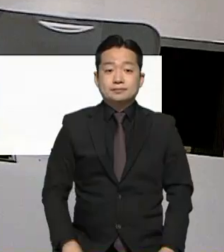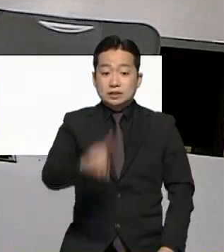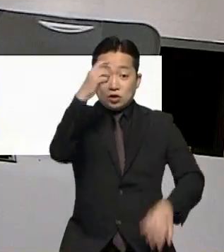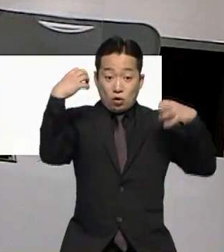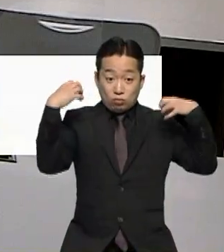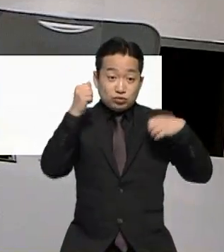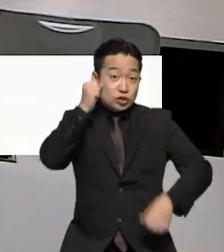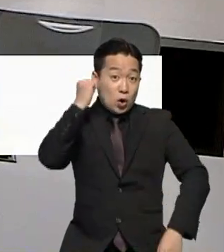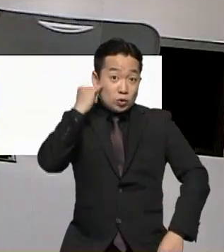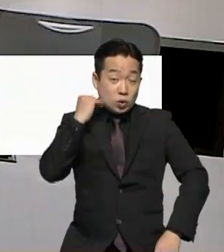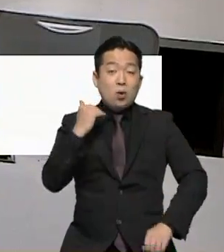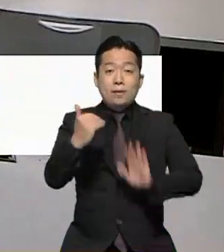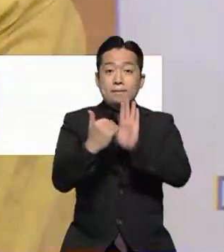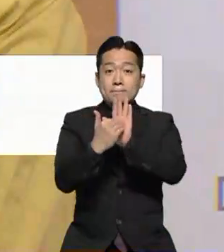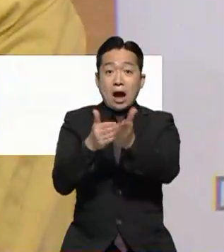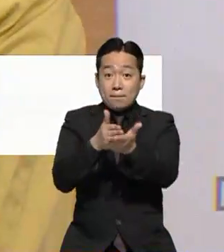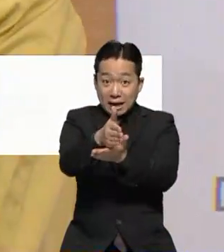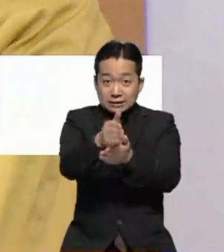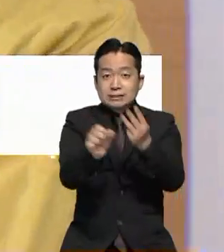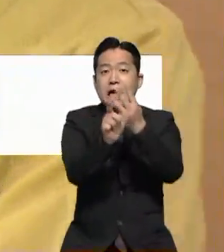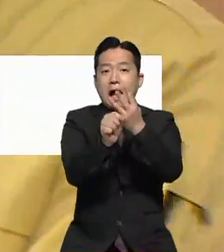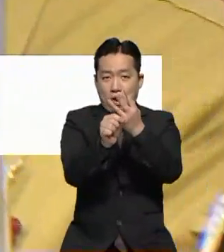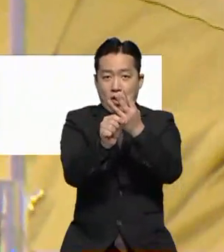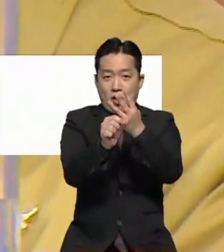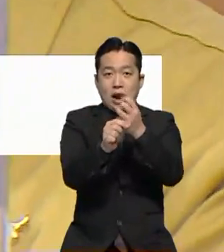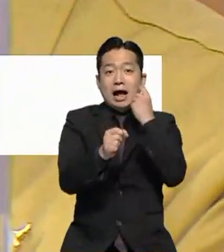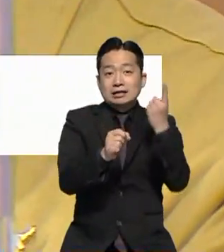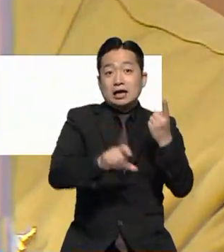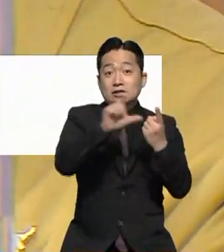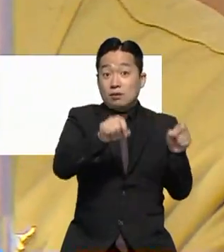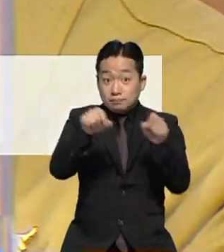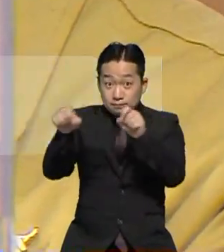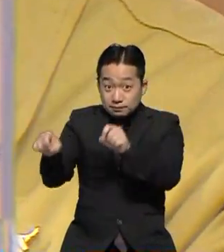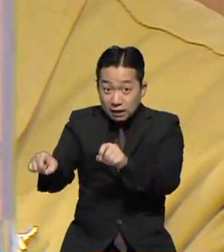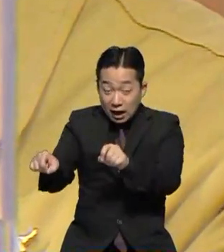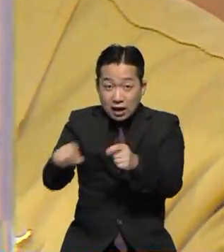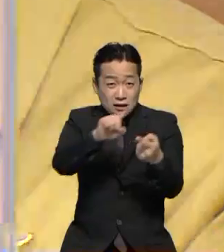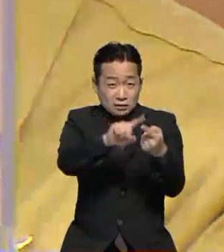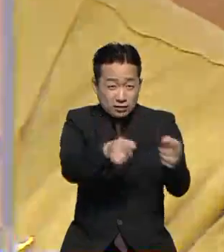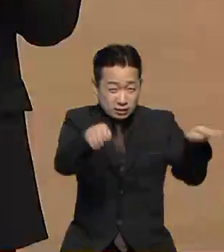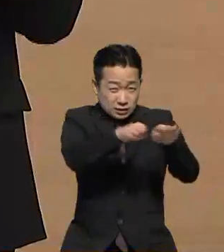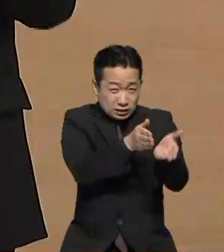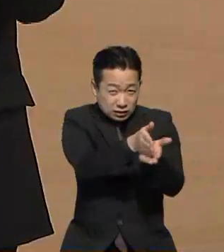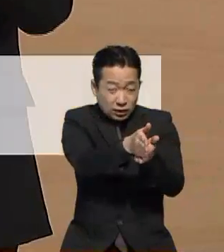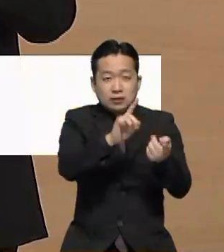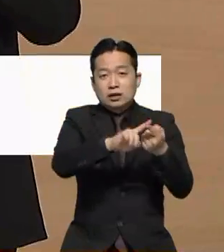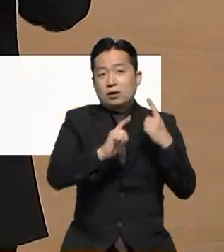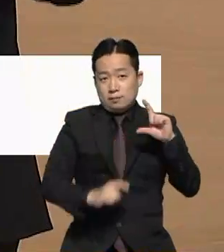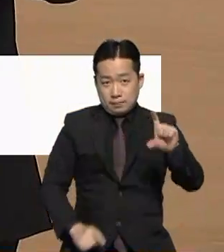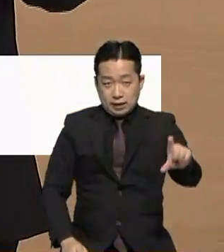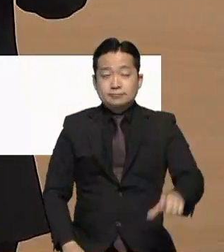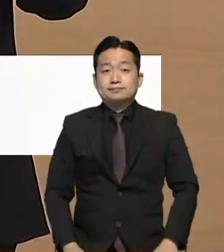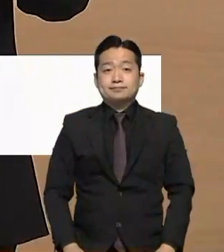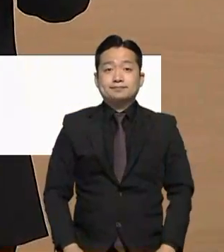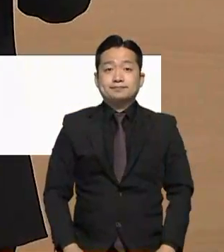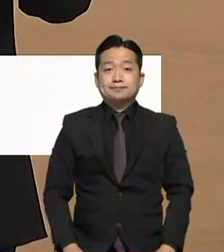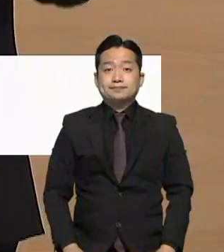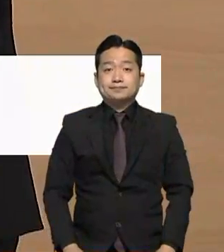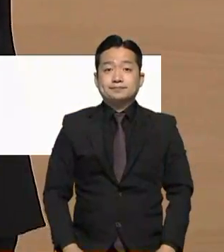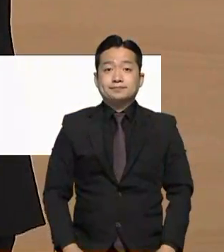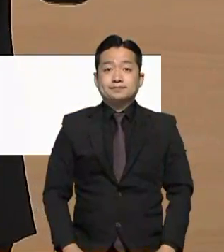정부는 청소년 방역 패스를 3월로 한 달 늦췄지만 적용 대상이나 시설은 유지했습니다. 12월 기말고사 기간으로